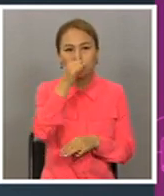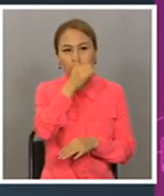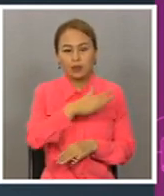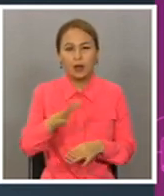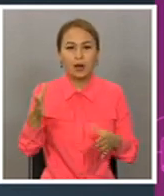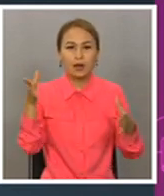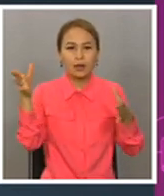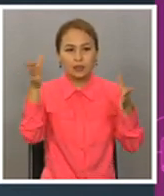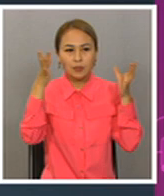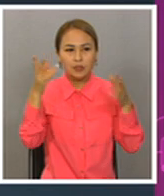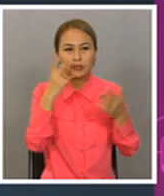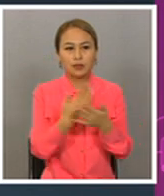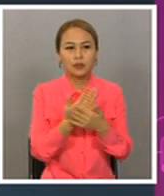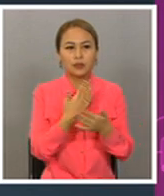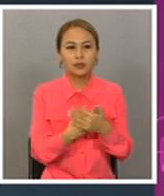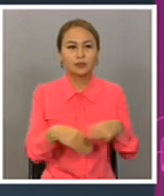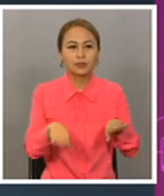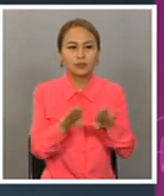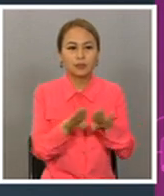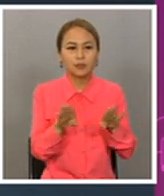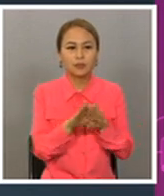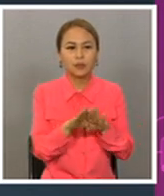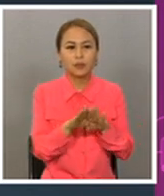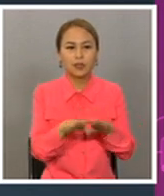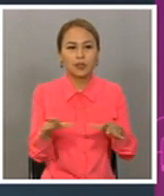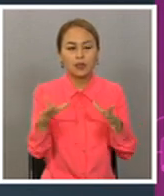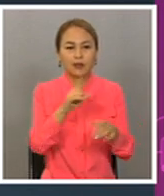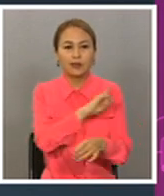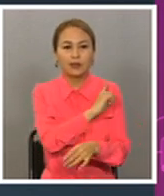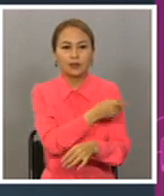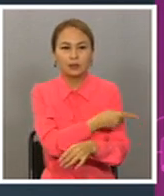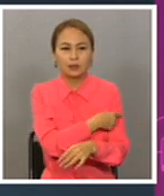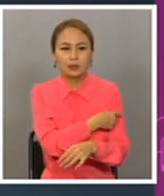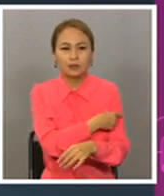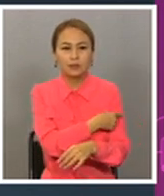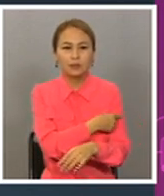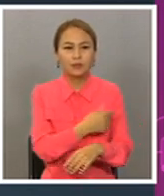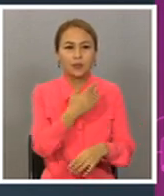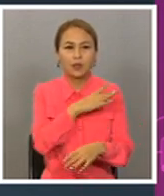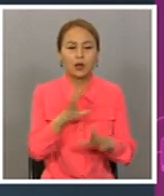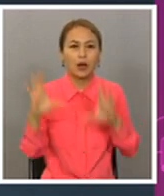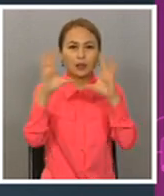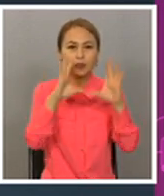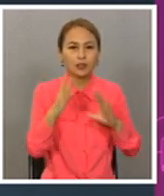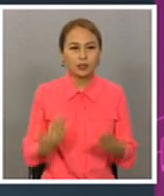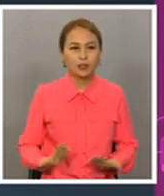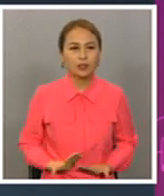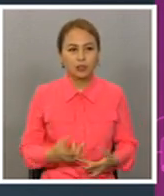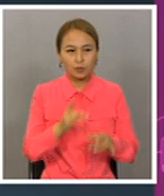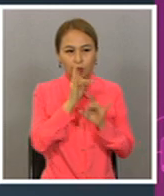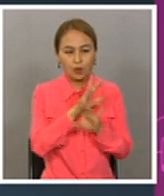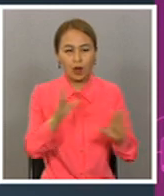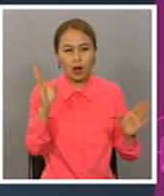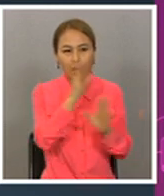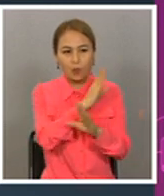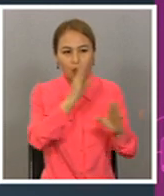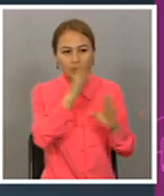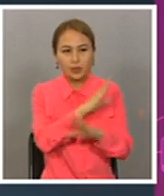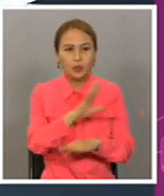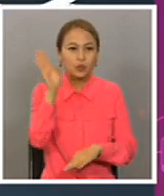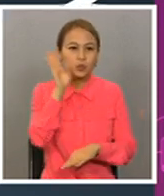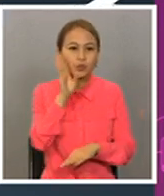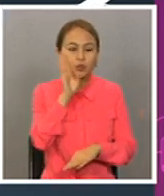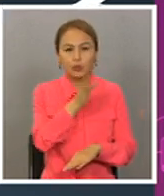денесі. Ай шар пішінді, беті қатты дене. Айда тіршілік болмайды, онда ауа да, су да